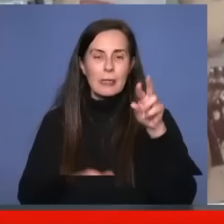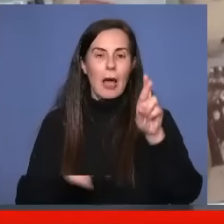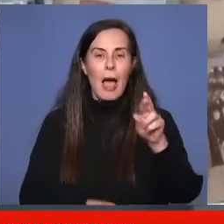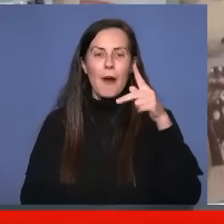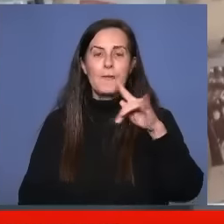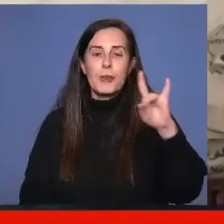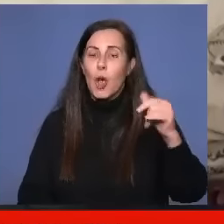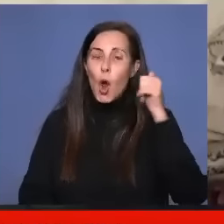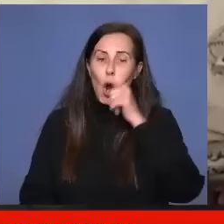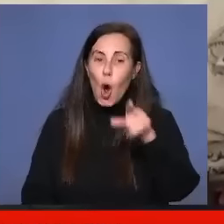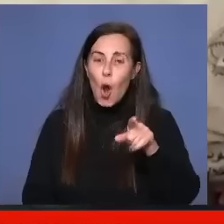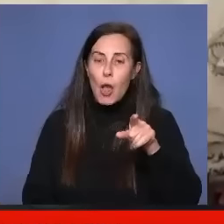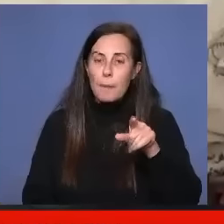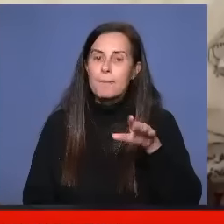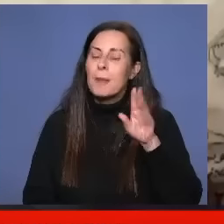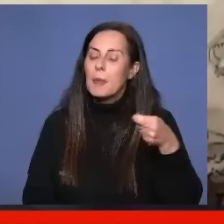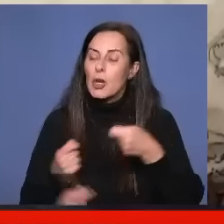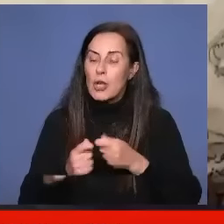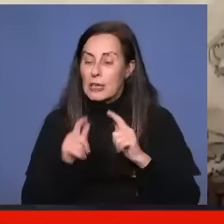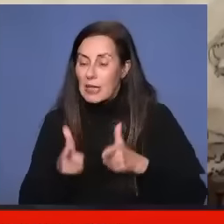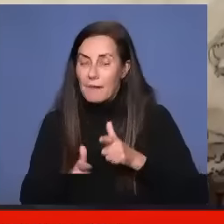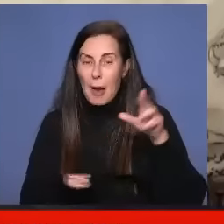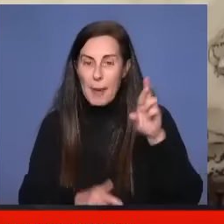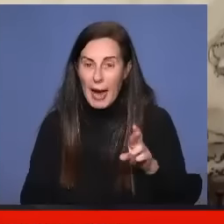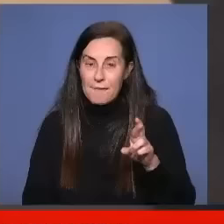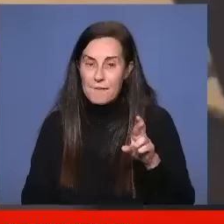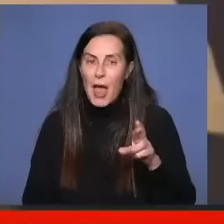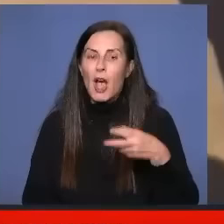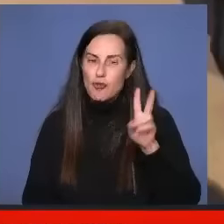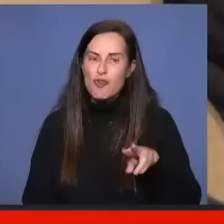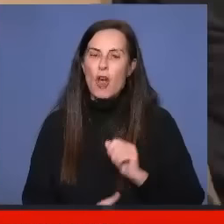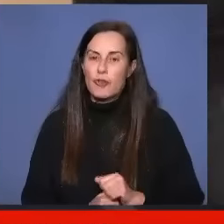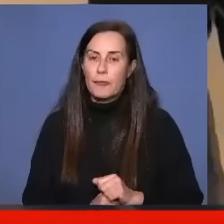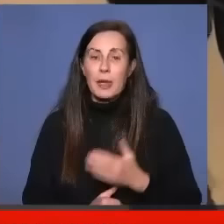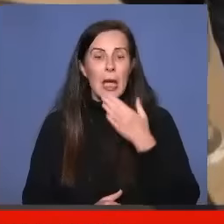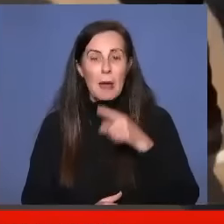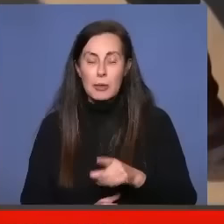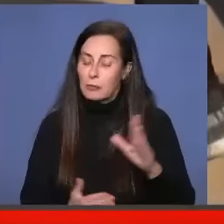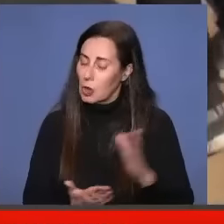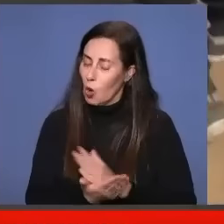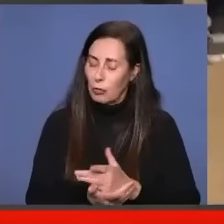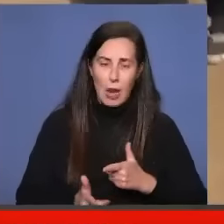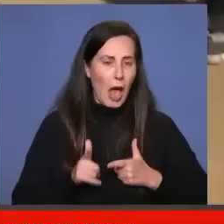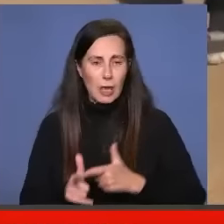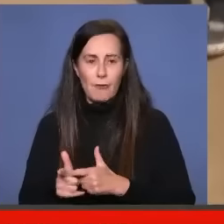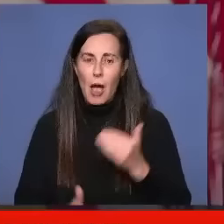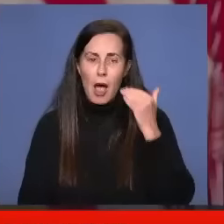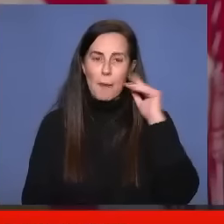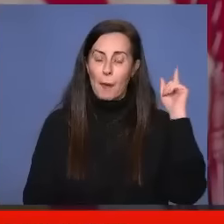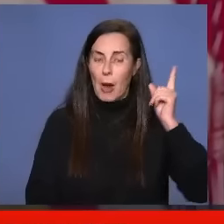בכל יום שעובר, הפערים סביב פעולה צבאית ברפיח הולכים ומעמיקים. בעוד ישראל נערכת להתקפה, ארצות הברית